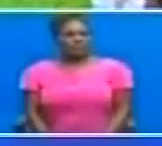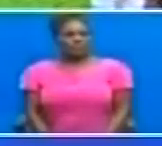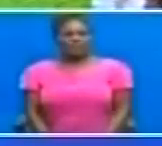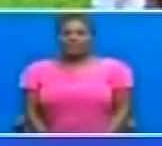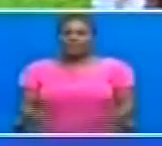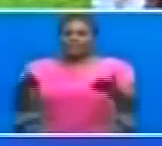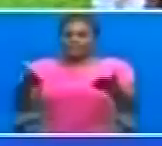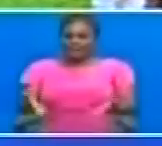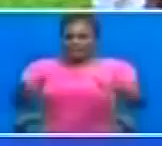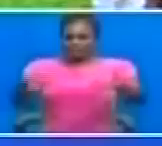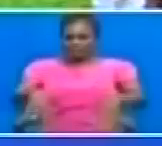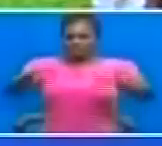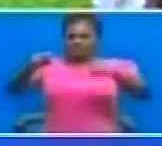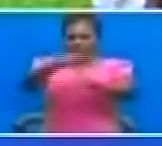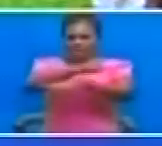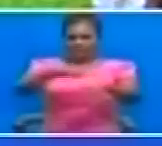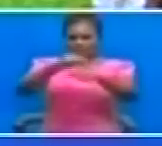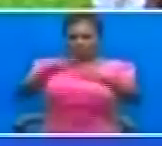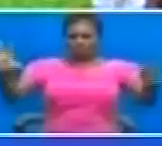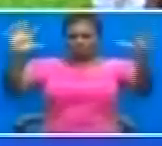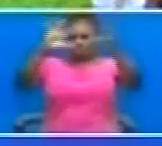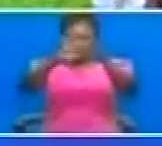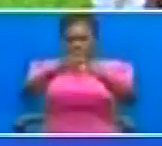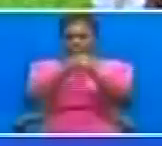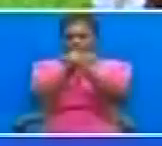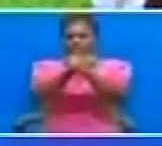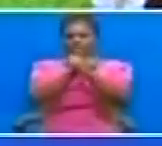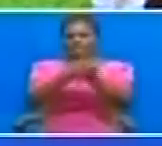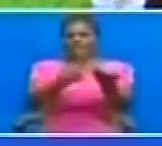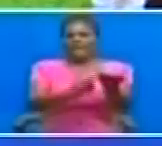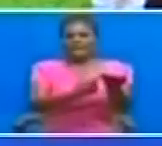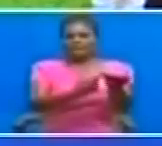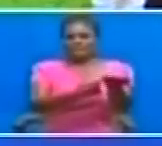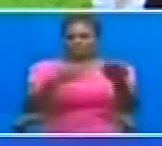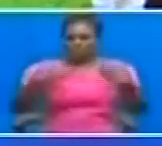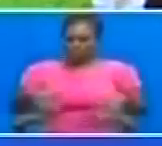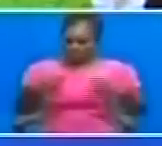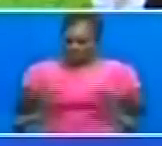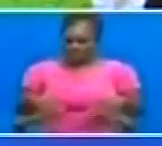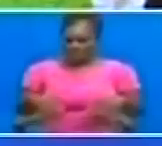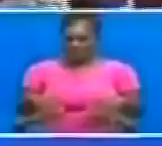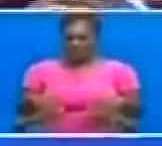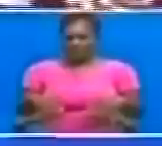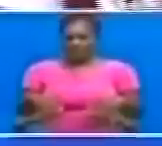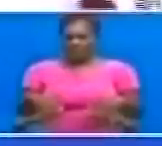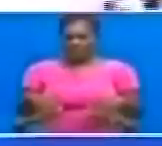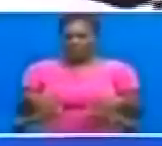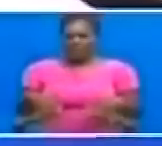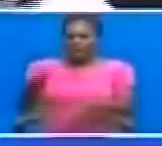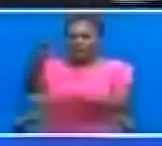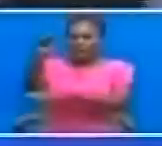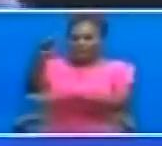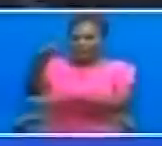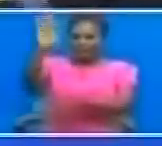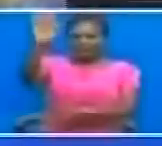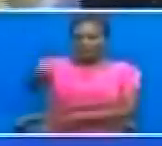Na sasa mwenyekiti wa kitaifa wa muungano unaoshughulikia utetezi wa watu wanaoishi na ulemavu wa ngozi, Martin Wanyonyi, ametoa wito kwa